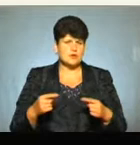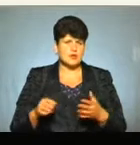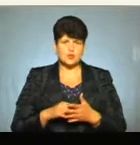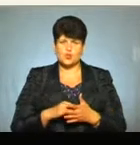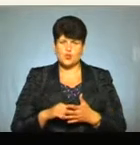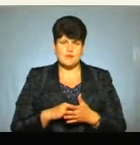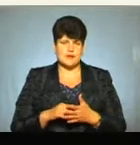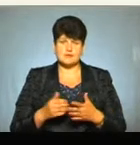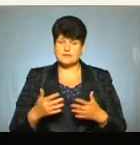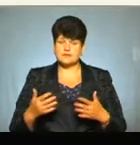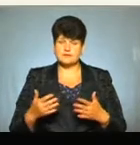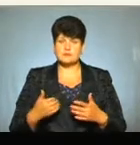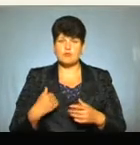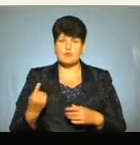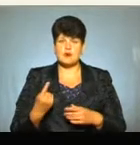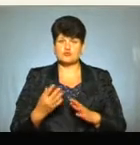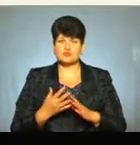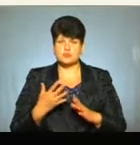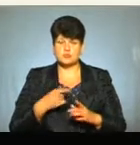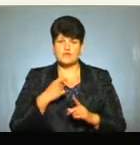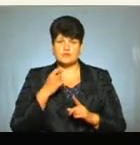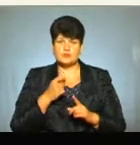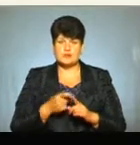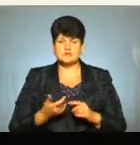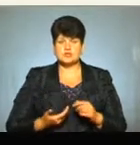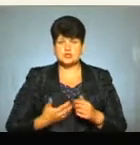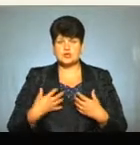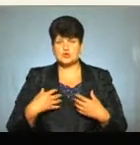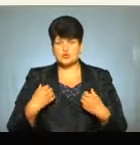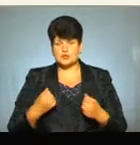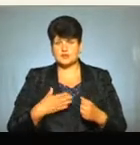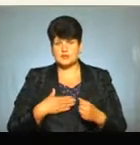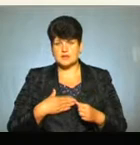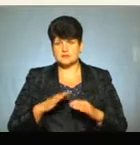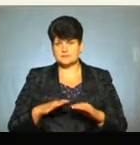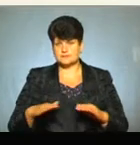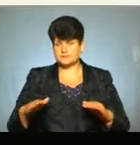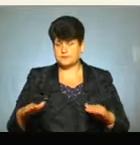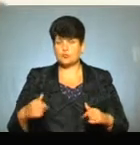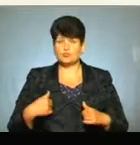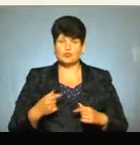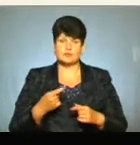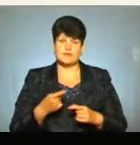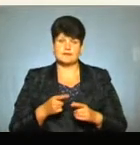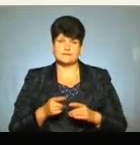будь-яких документів, а ми в першу чергу відповідаємо за життя і здоров'я наших учнів. Тому ми, і кажу, відійшли від